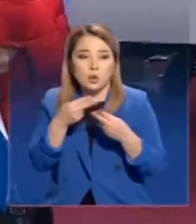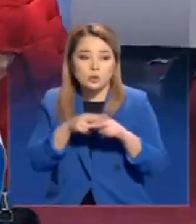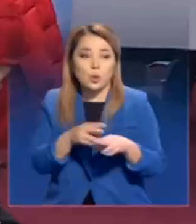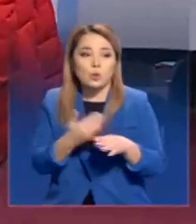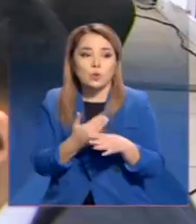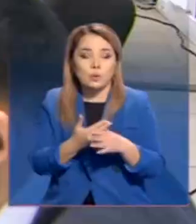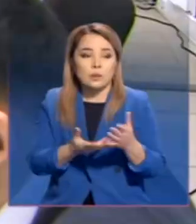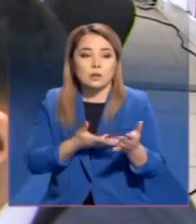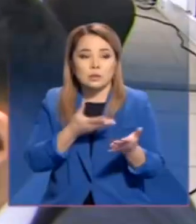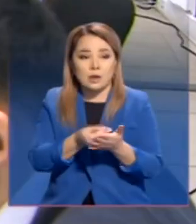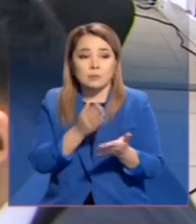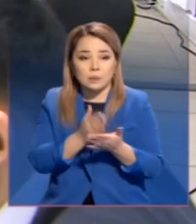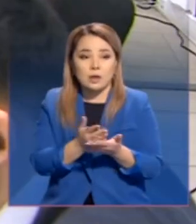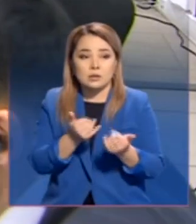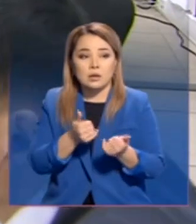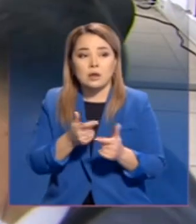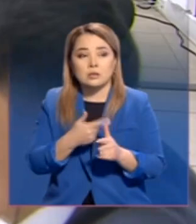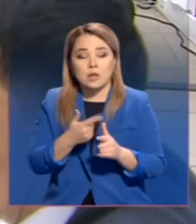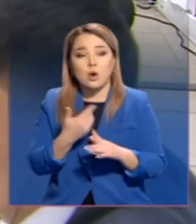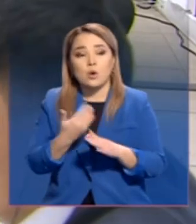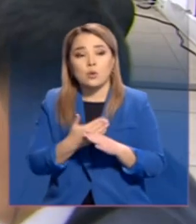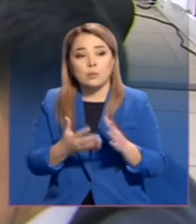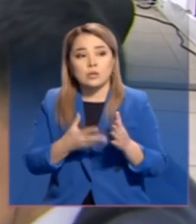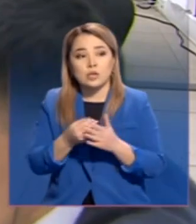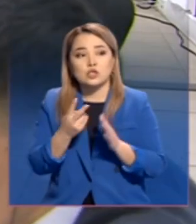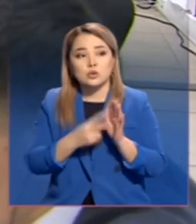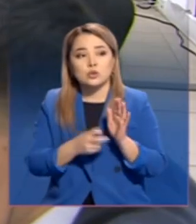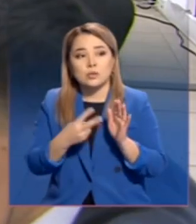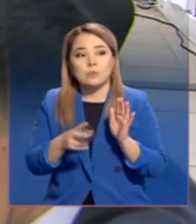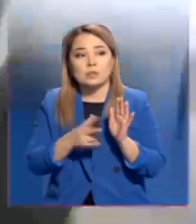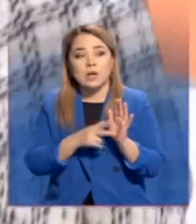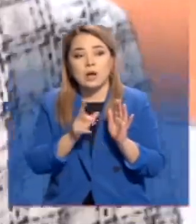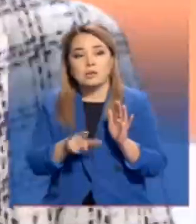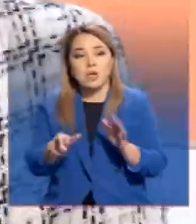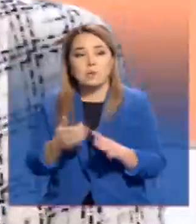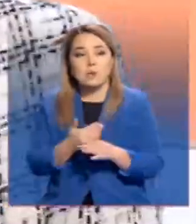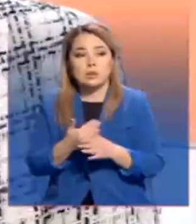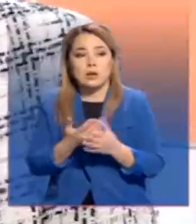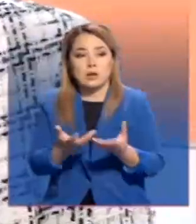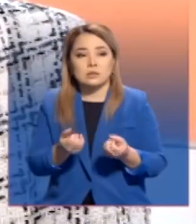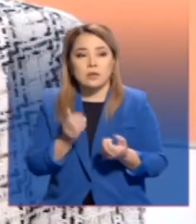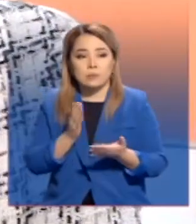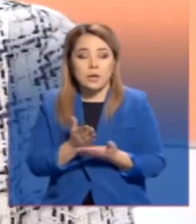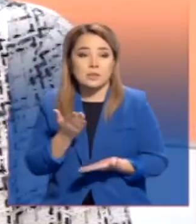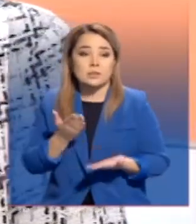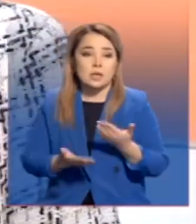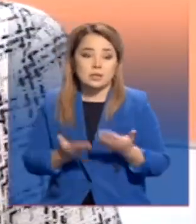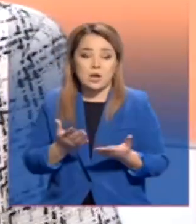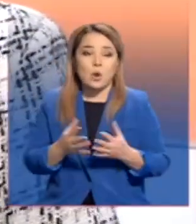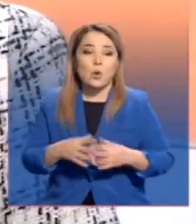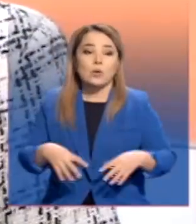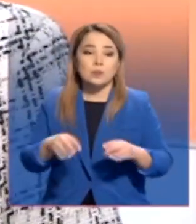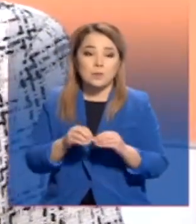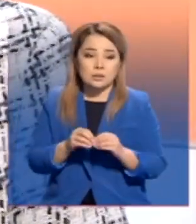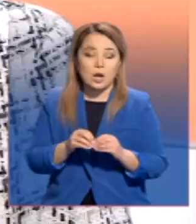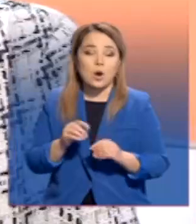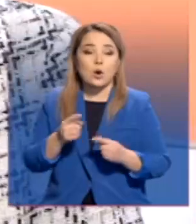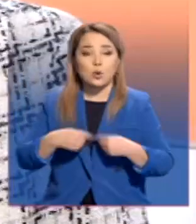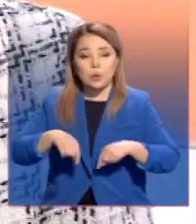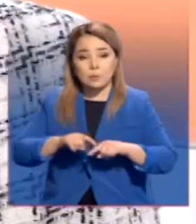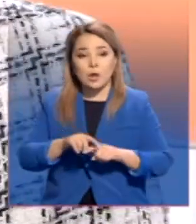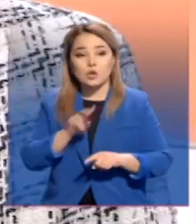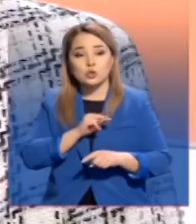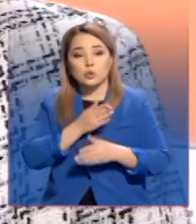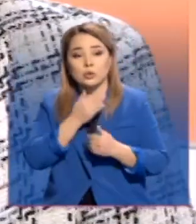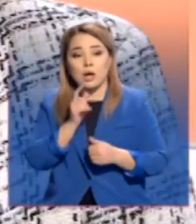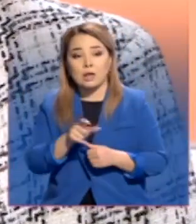ретінде тағайындалады. Былтыр атаулы әлеуметтік көмекті 728 мың адам алған. Екіншіден, егер отбасы құрамында